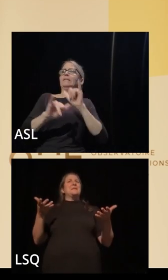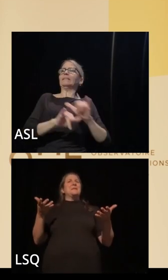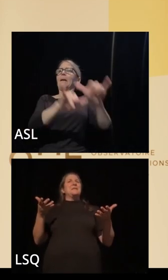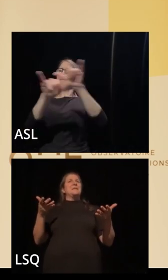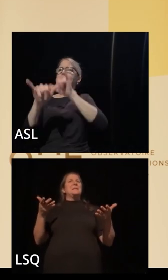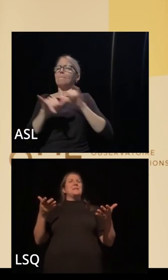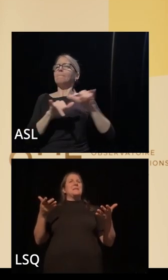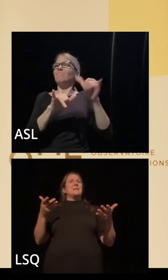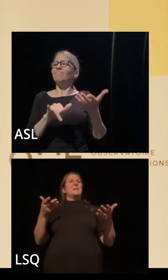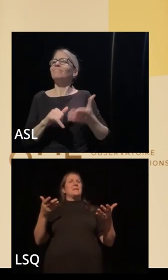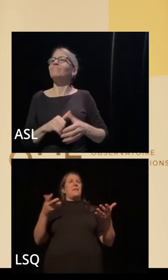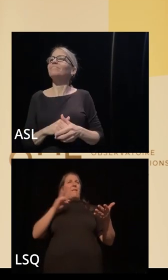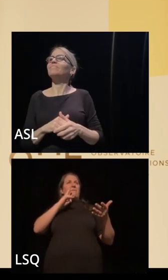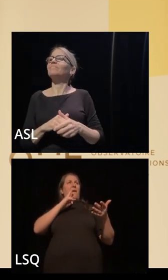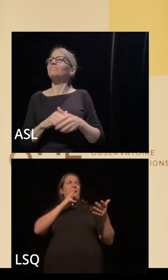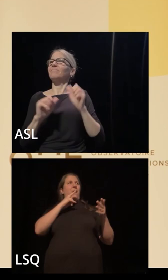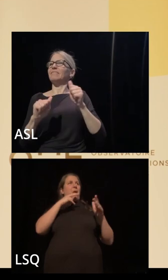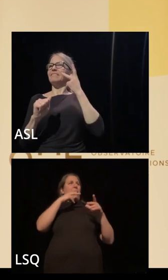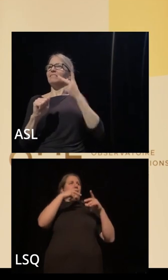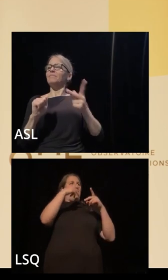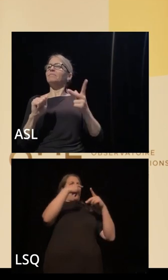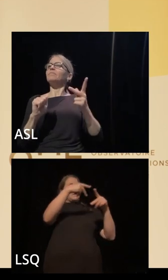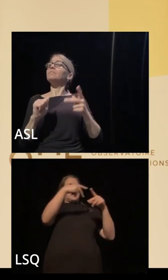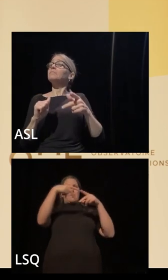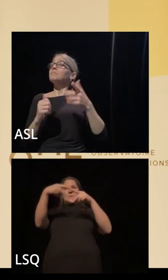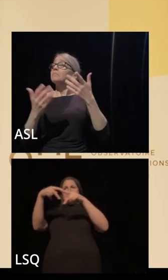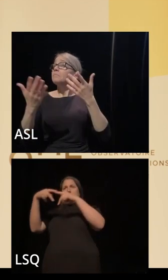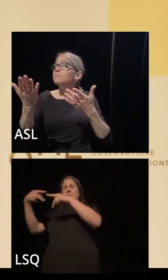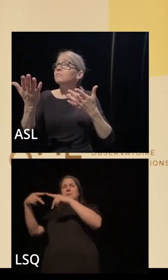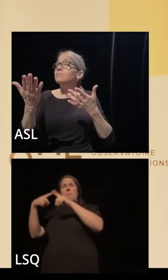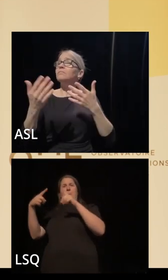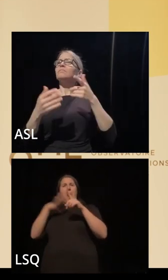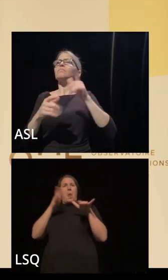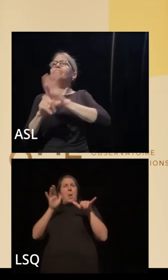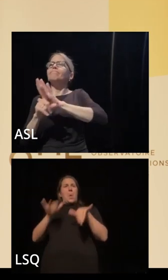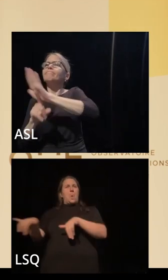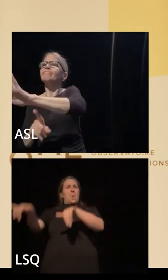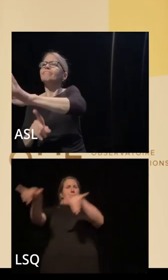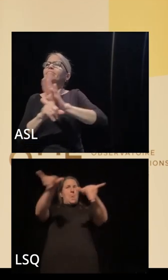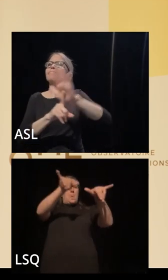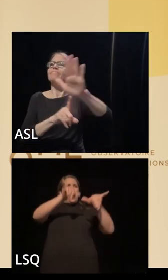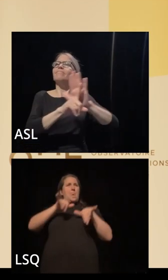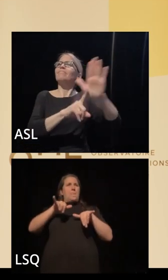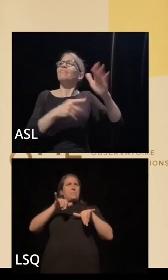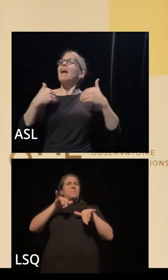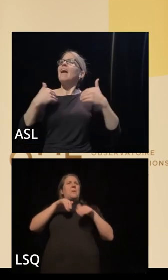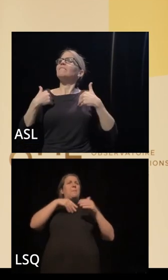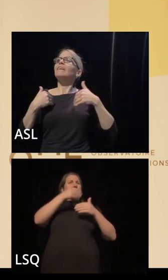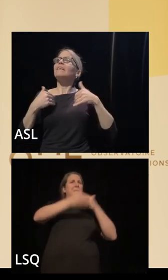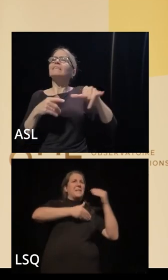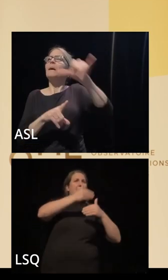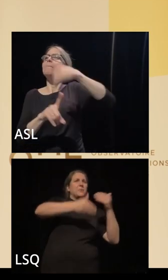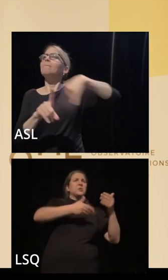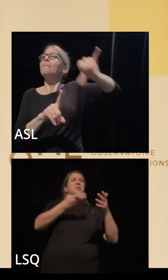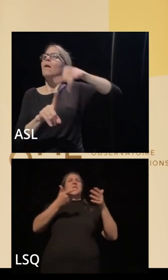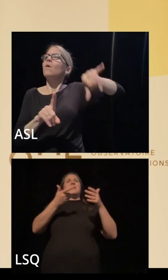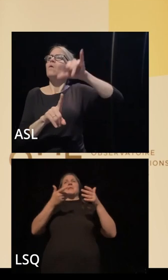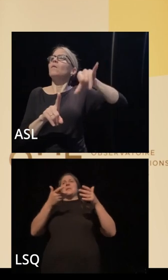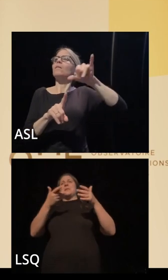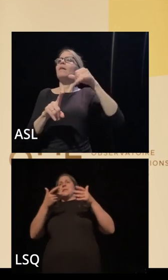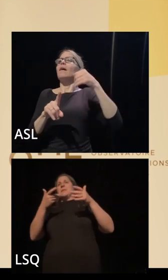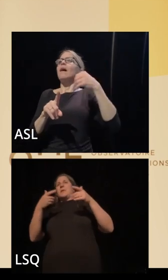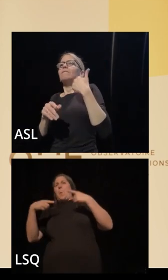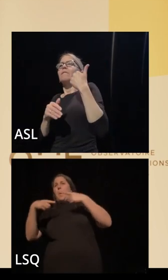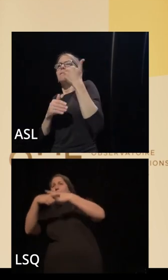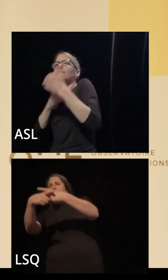leurs caractéristiques quand même bien différentes, je trouve qu'il y a énormément de convergence, en fait... méthodologie participe croisée, cette volonté